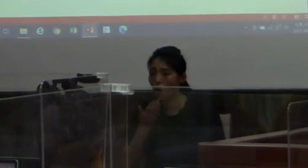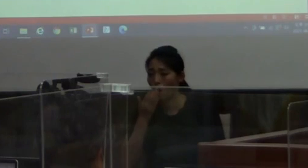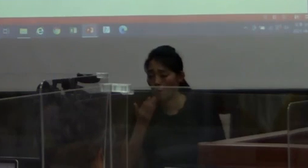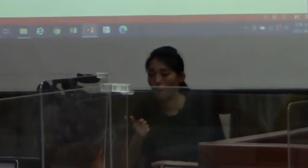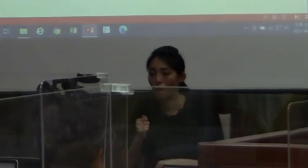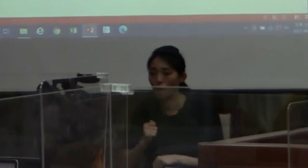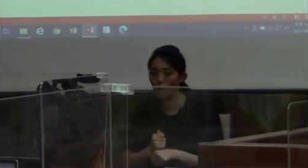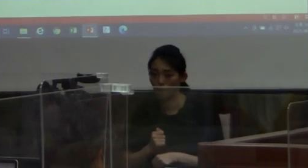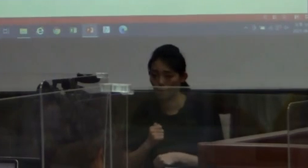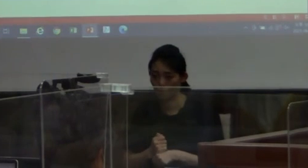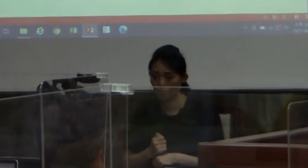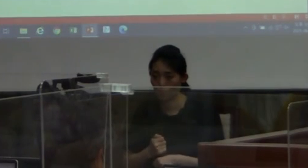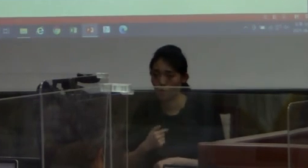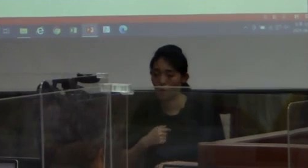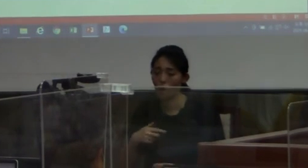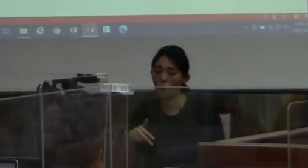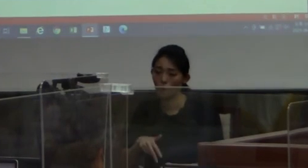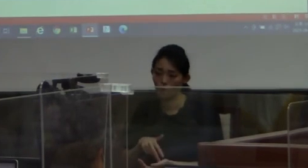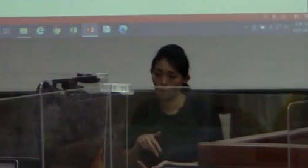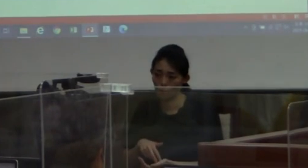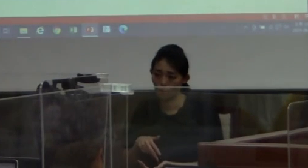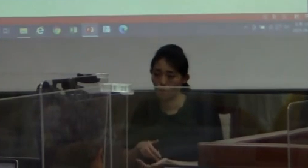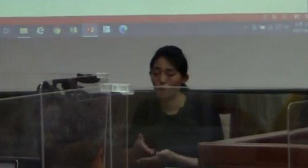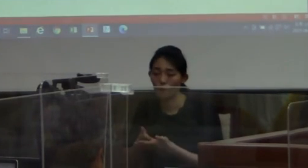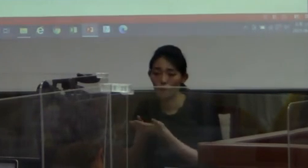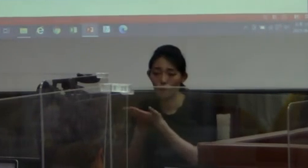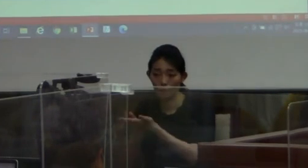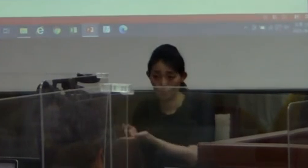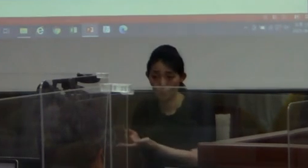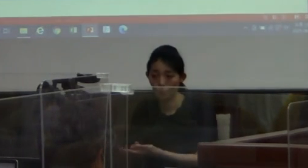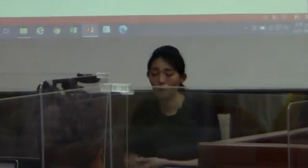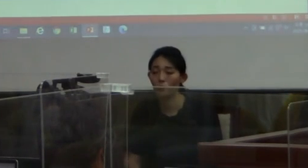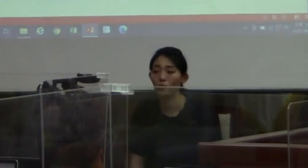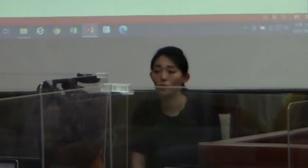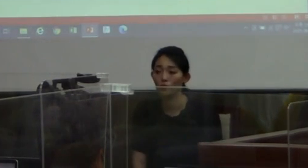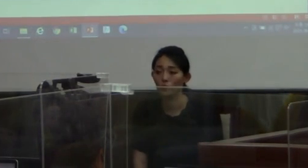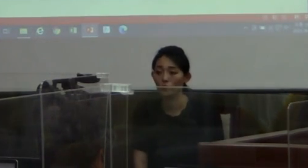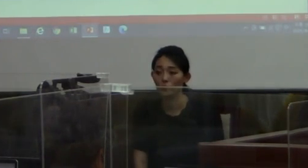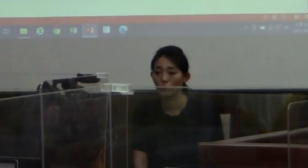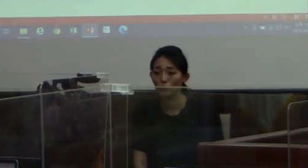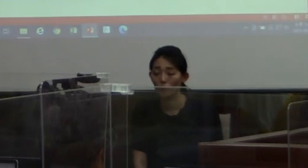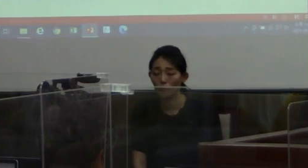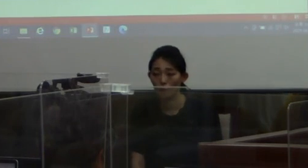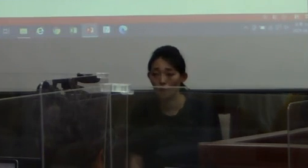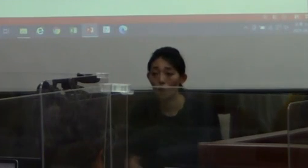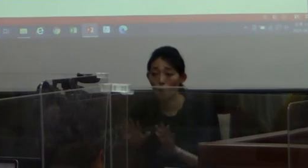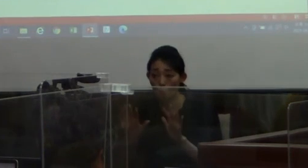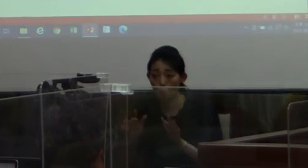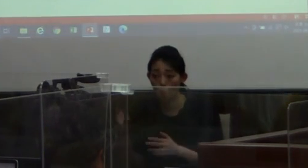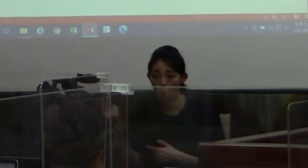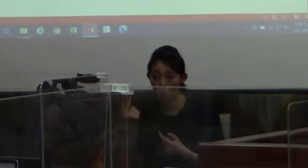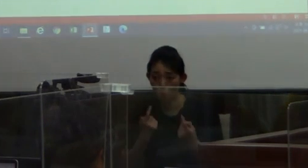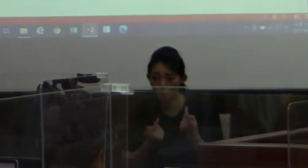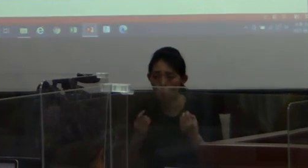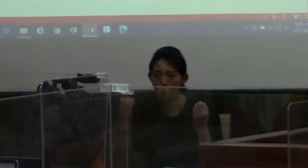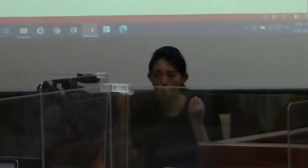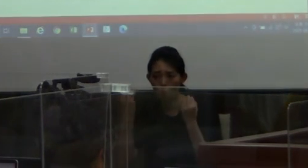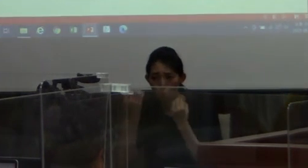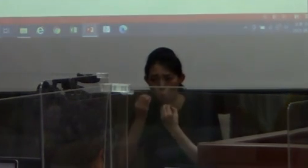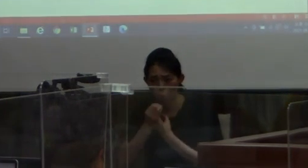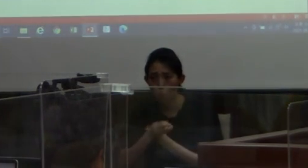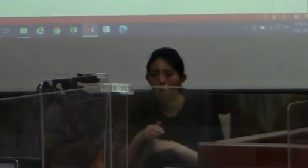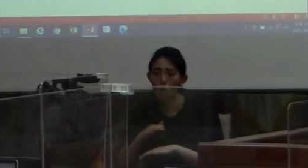이루어져야 된다는 주장에서 제가 이야기를 한 겁니다. 예, 오늘 오신 분들 오해가